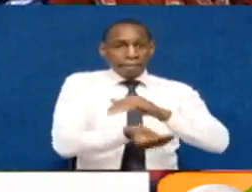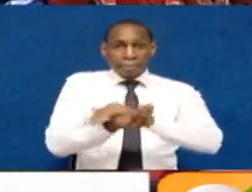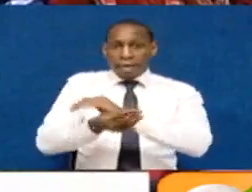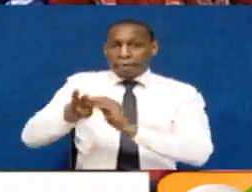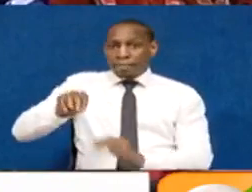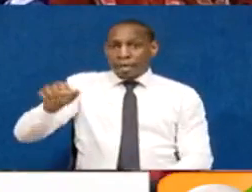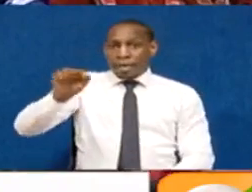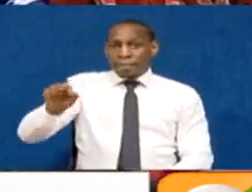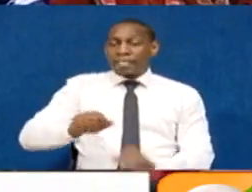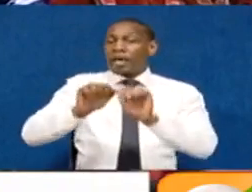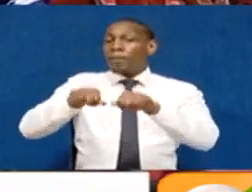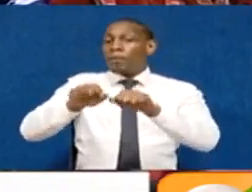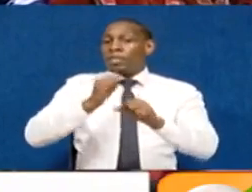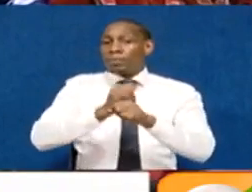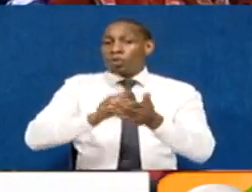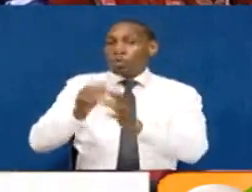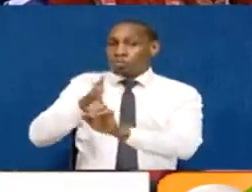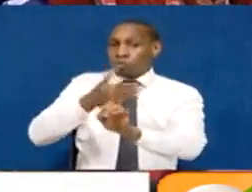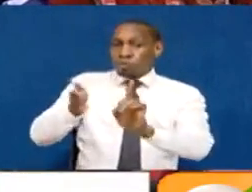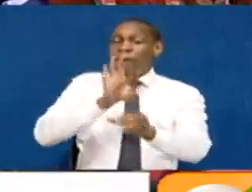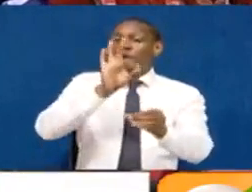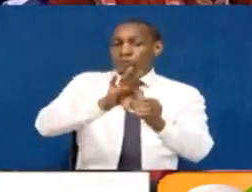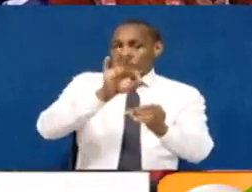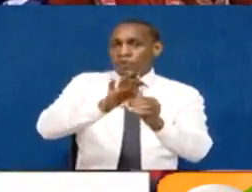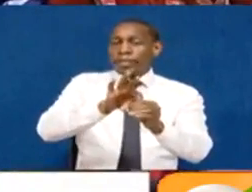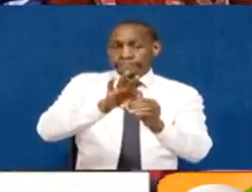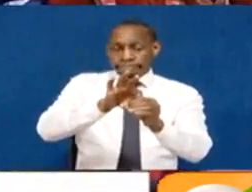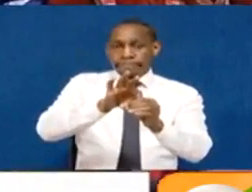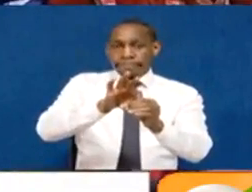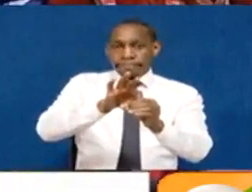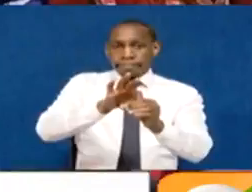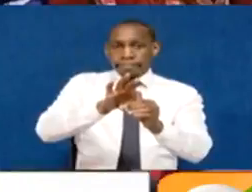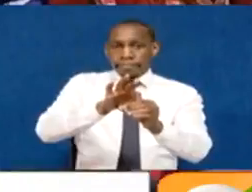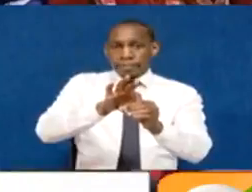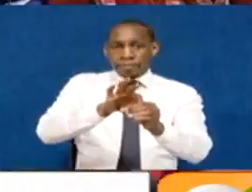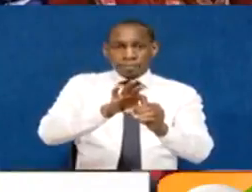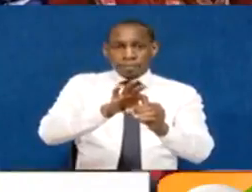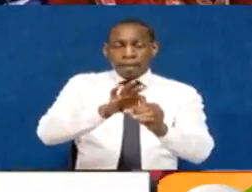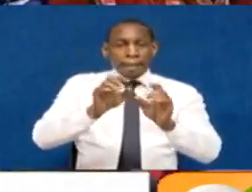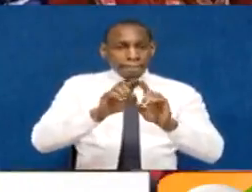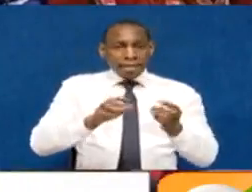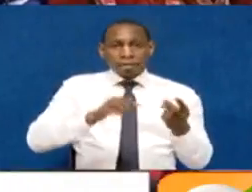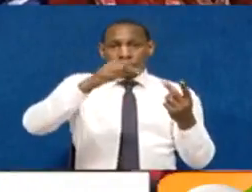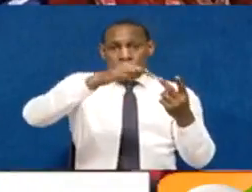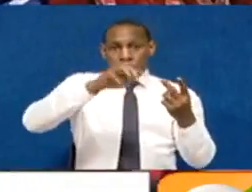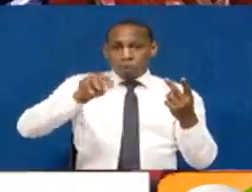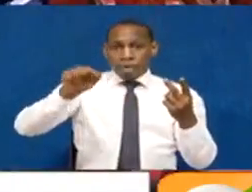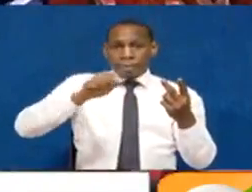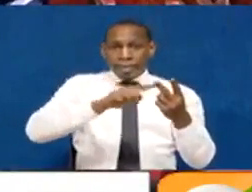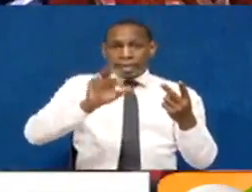wabunge kuweza kuwashawishi kupiga kura kwa njia tofauti, lakini Fatuma Gedi